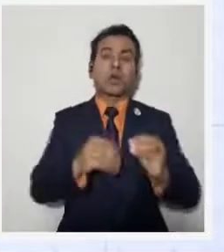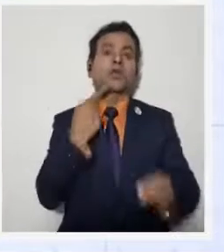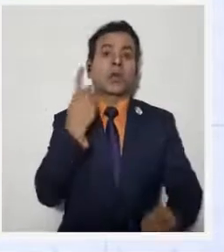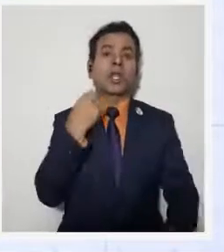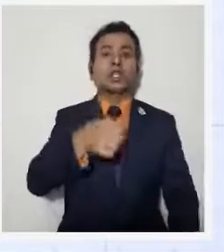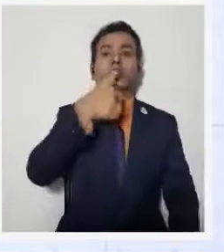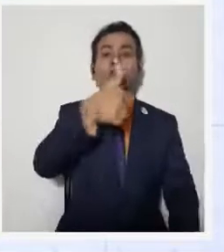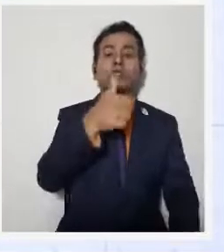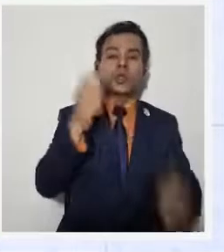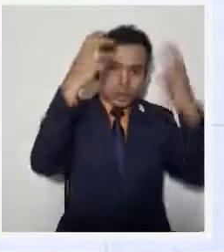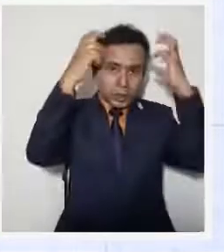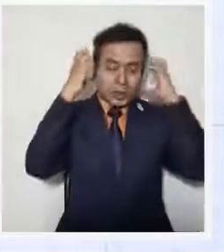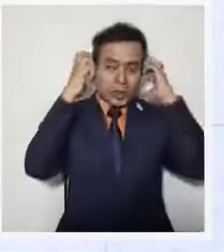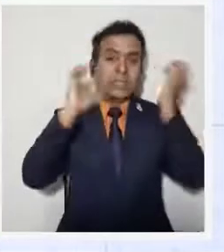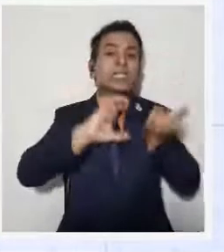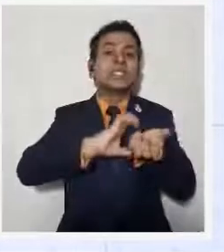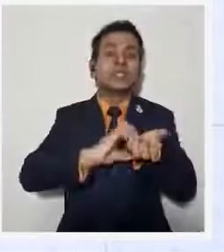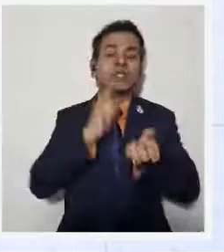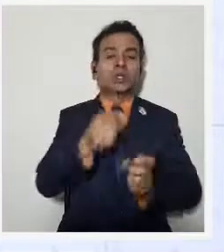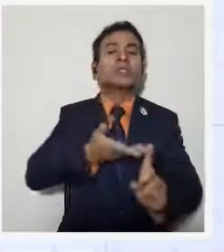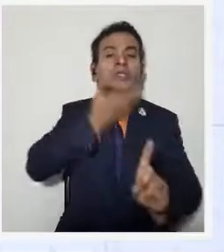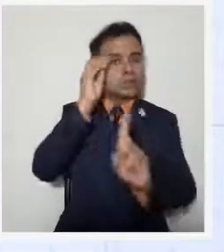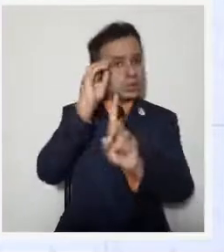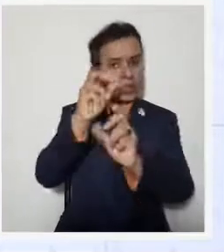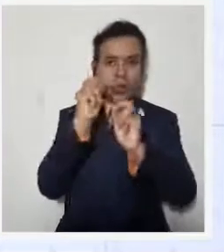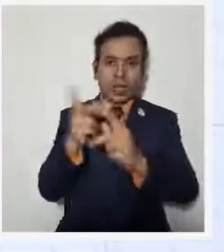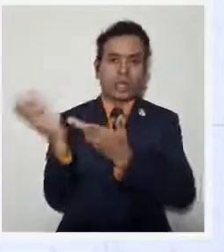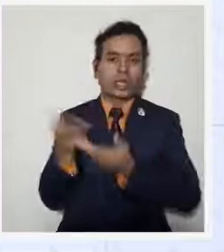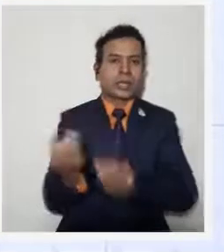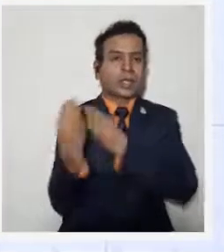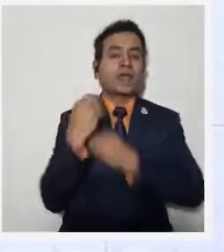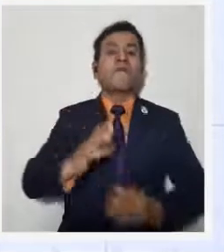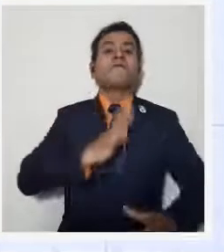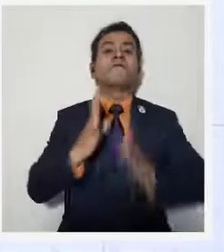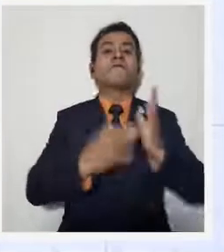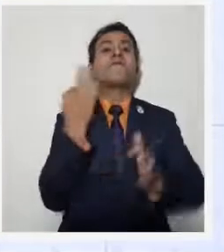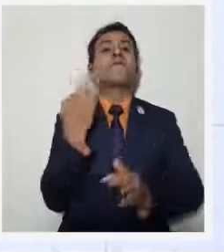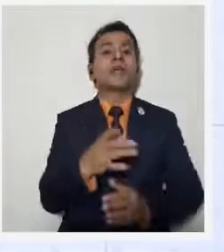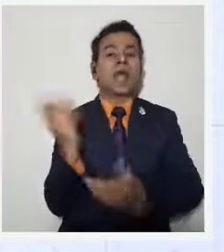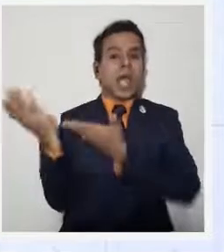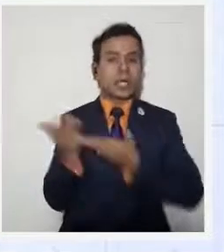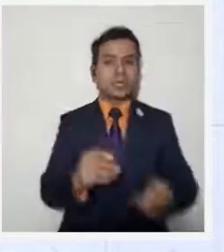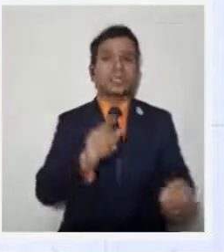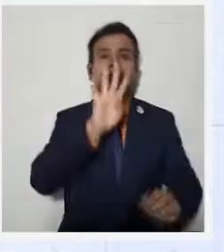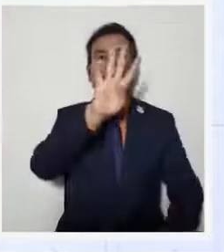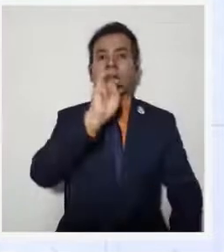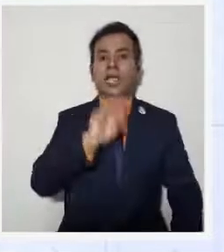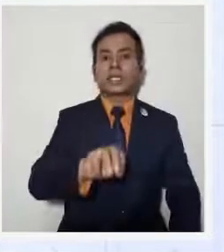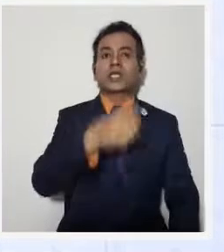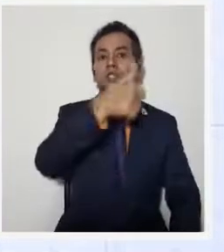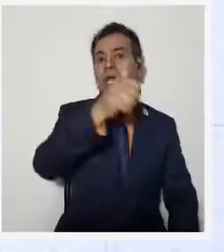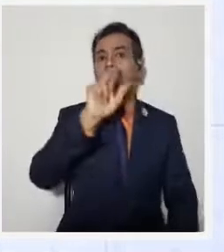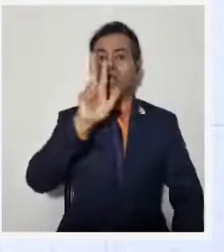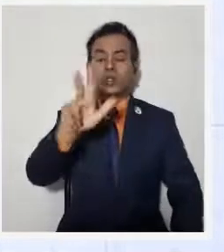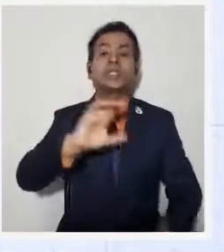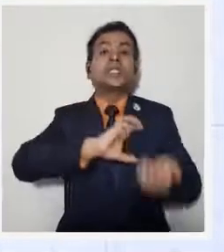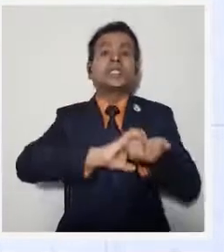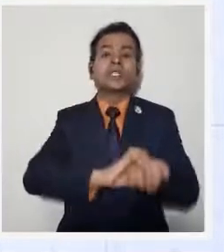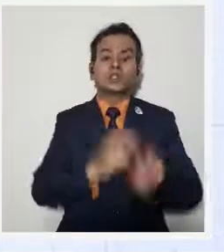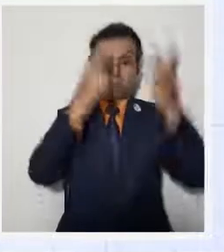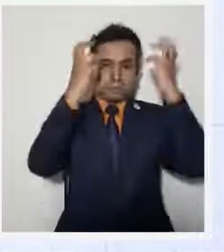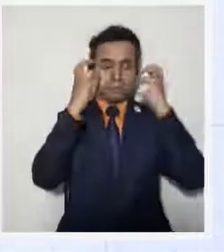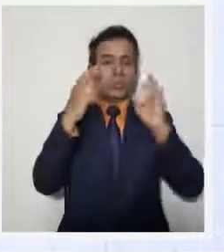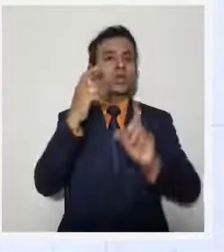থাকেন এবং নতুন করে এবং প্রতিনিয়তই তারা প্রশিক্ষণ নেয়। নতুন করে আরও 6 জন চিকিৎসক প্রশিক্ষণ নিয়েছেন এই বিষয়ে